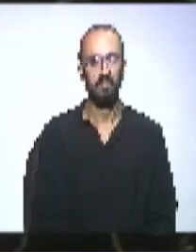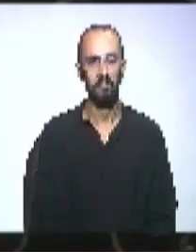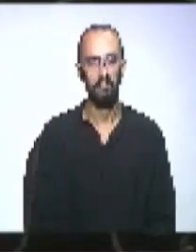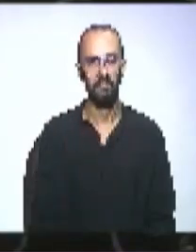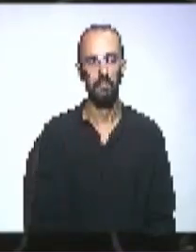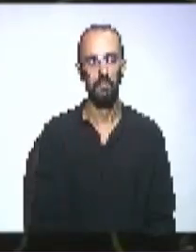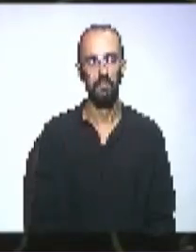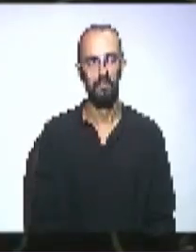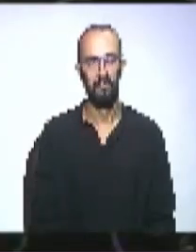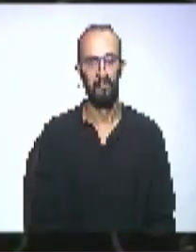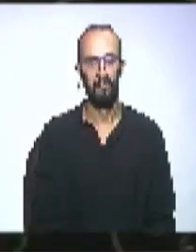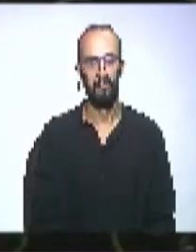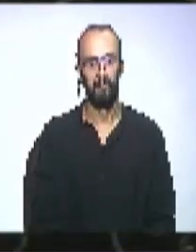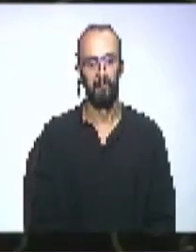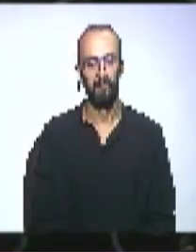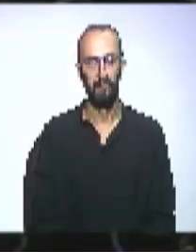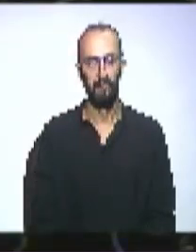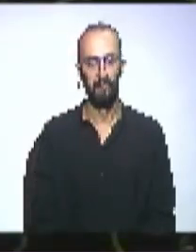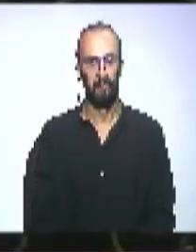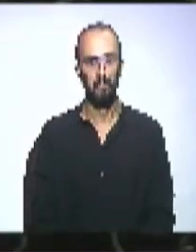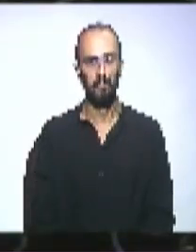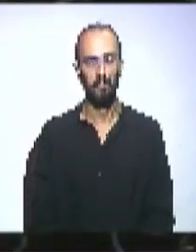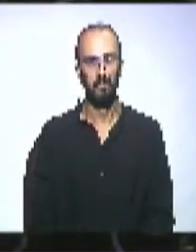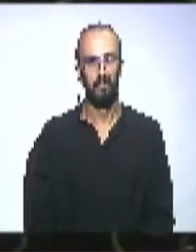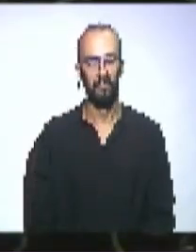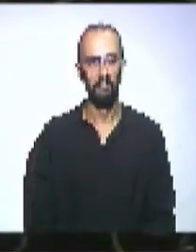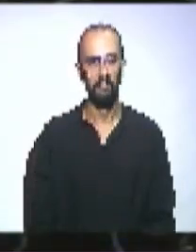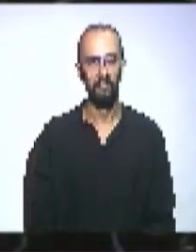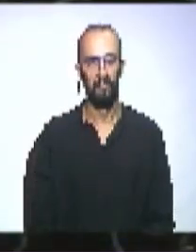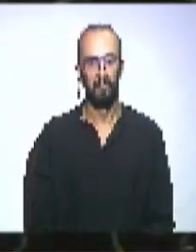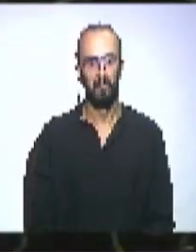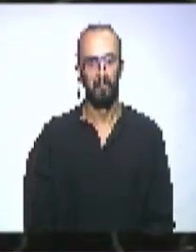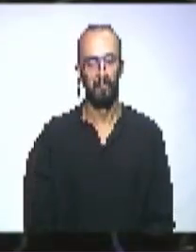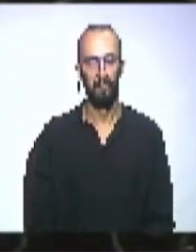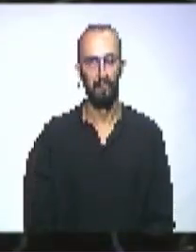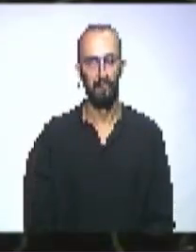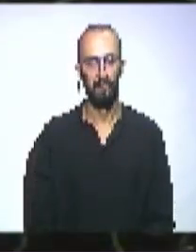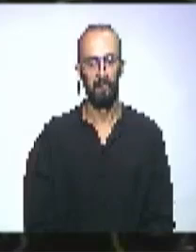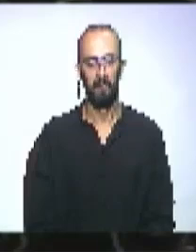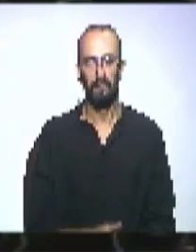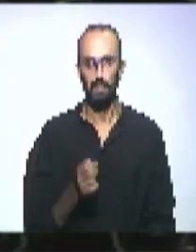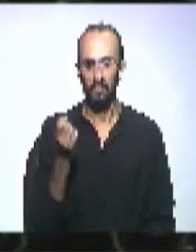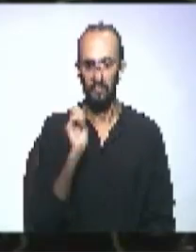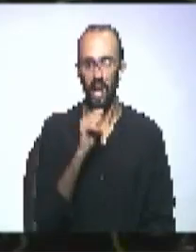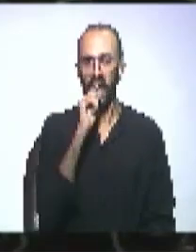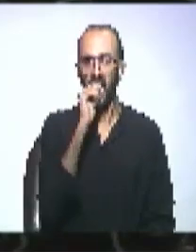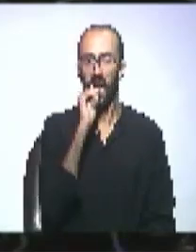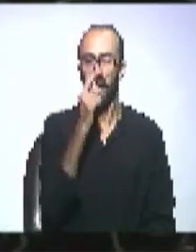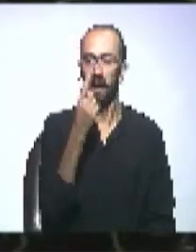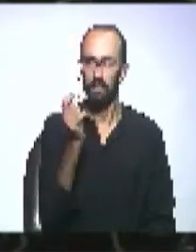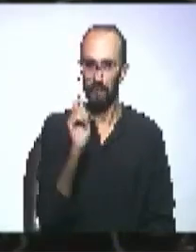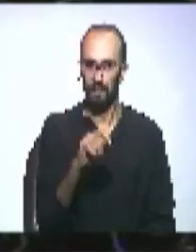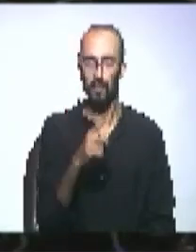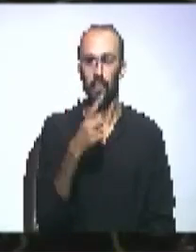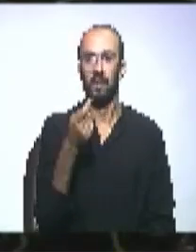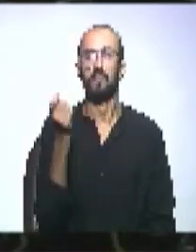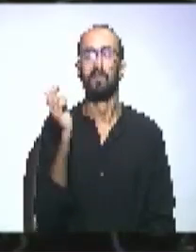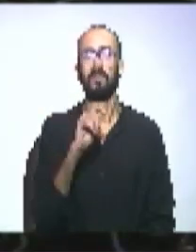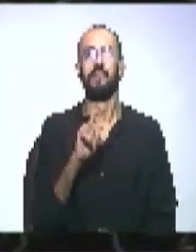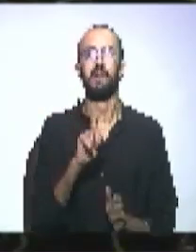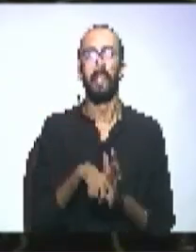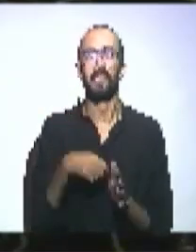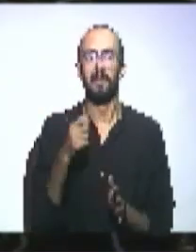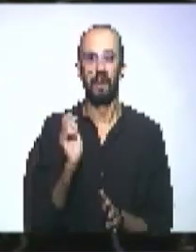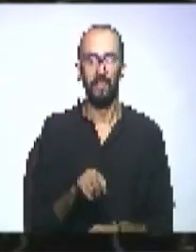كده، وناخد معاه، ممكن ناخد معاه معلقه طحينه ومعلقه زبادي.